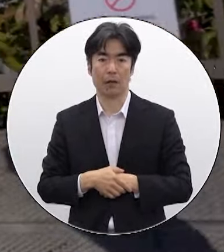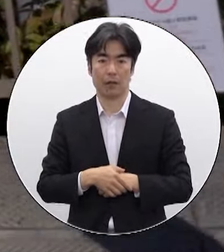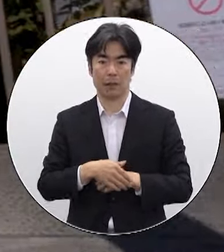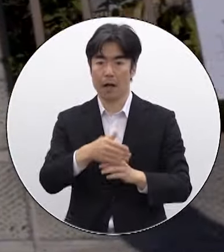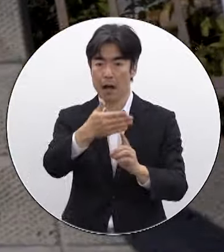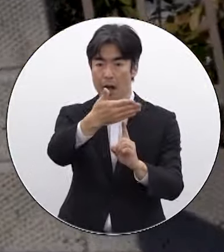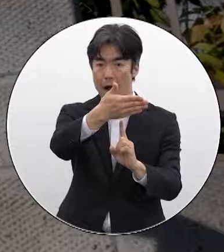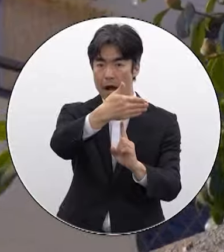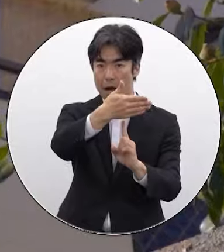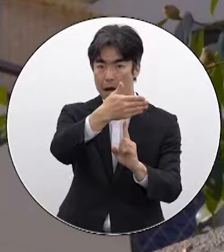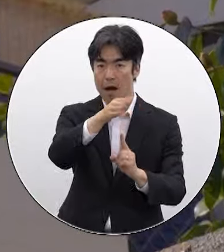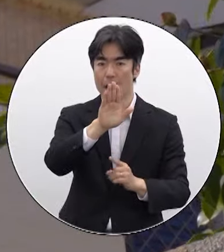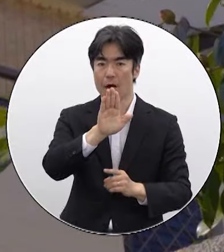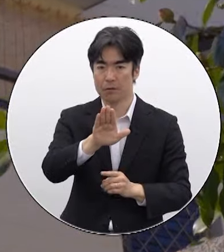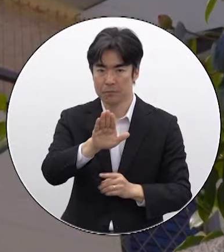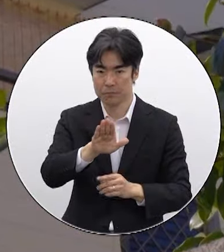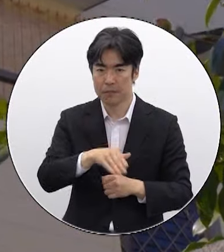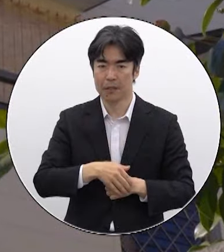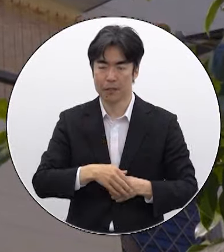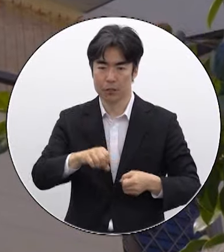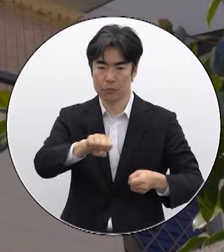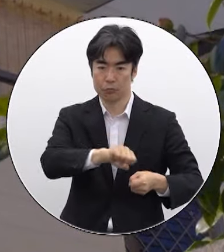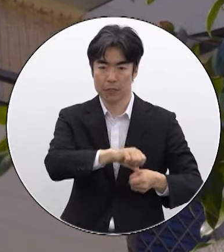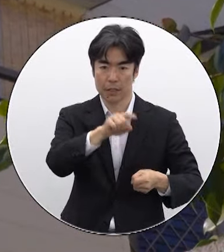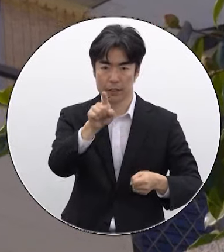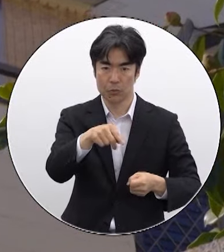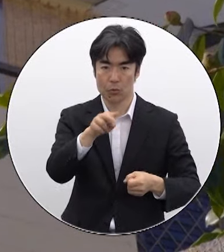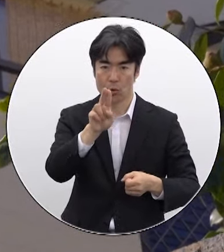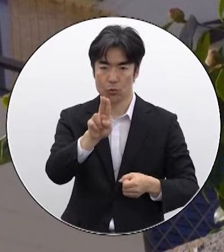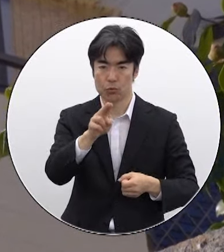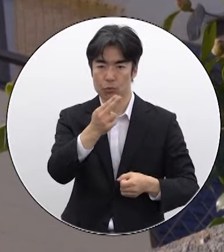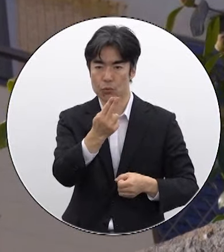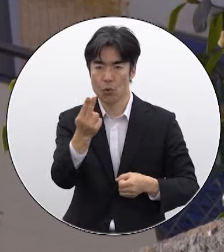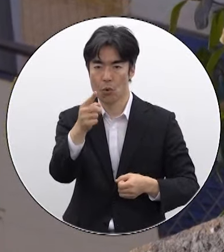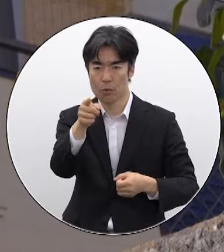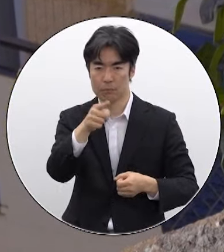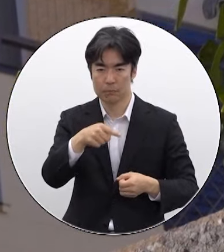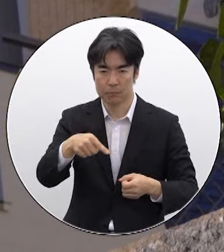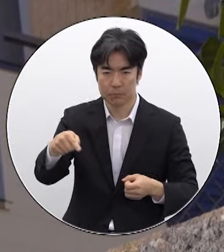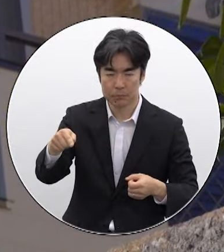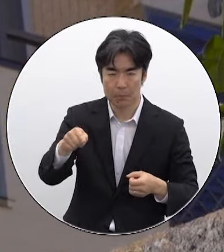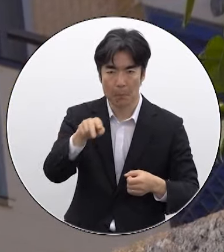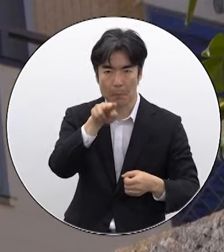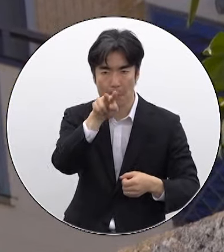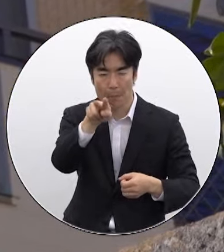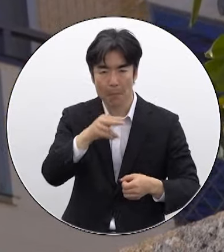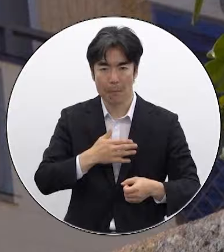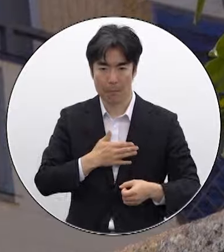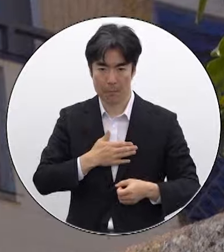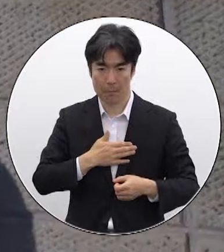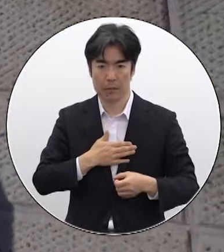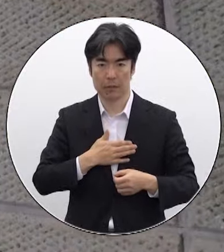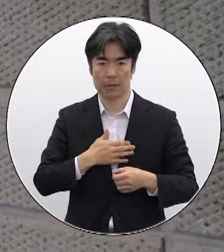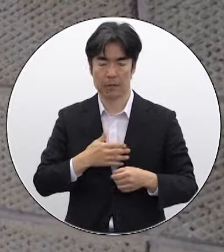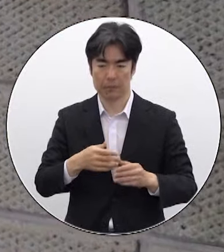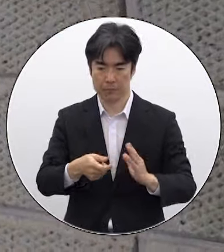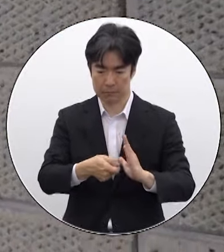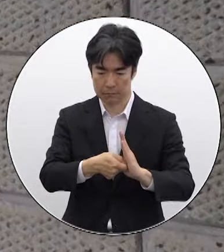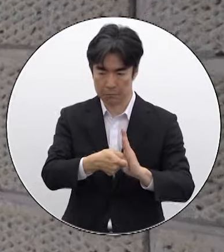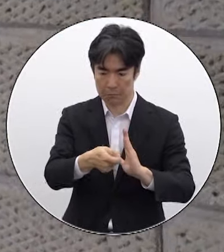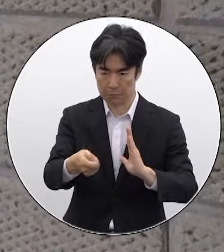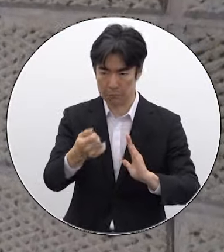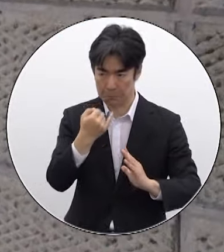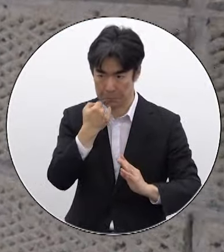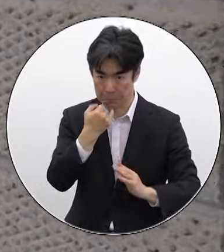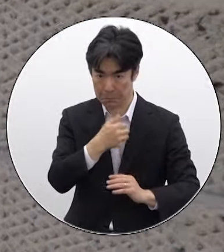あ、これ上り出てますね。武蔵野うどん書いてあります。ちょっといいのかな、ここ